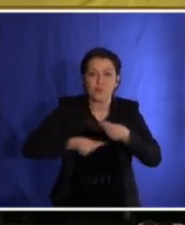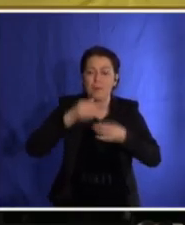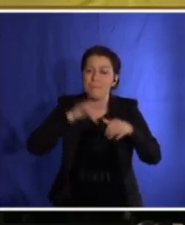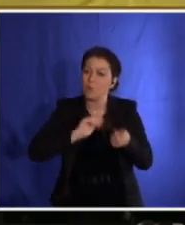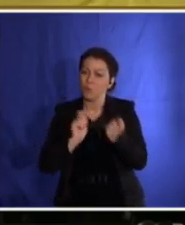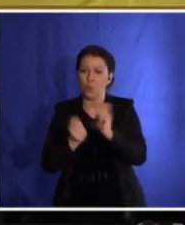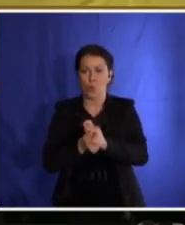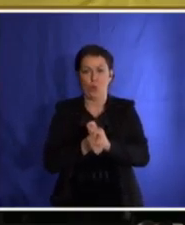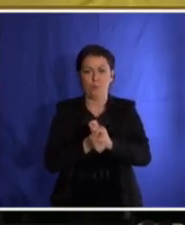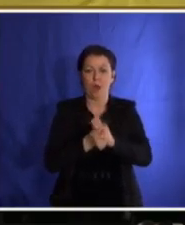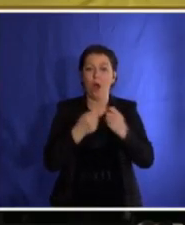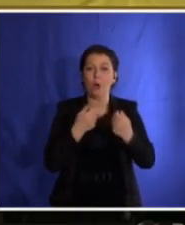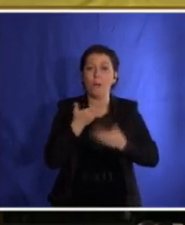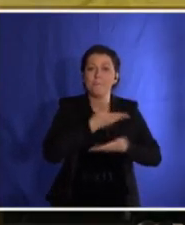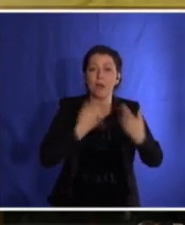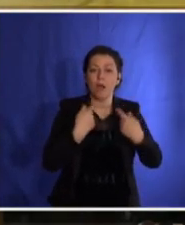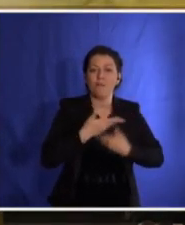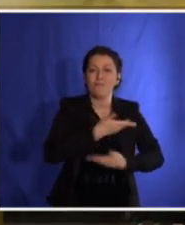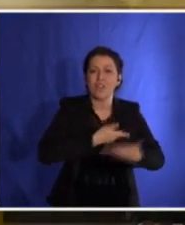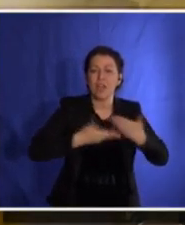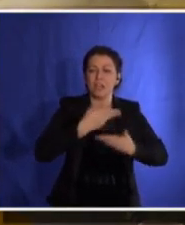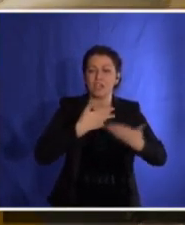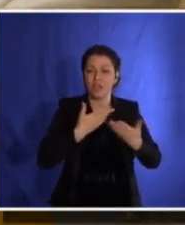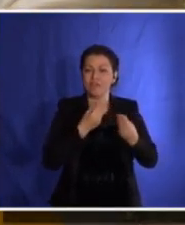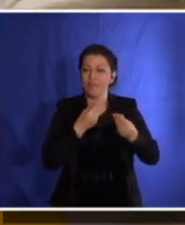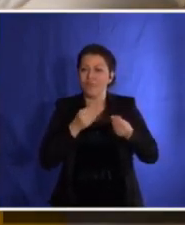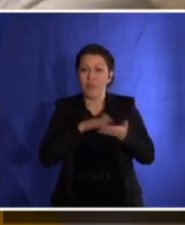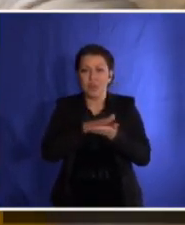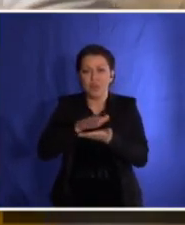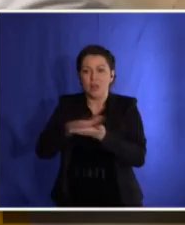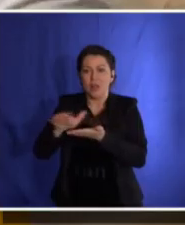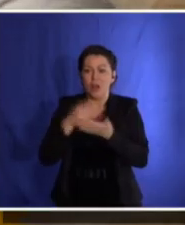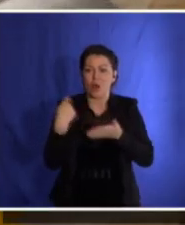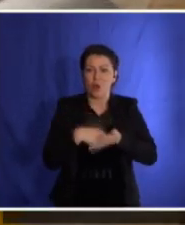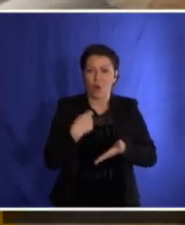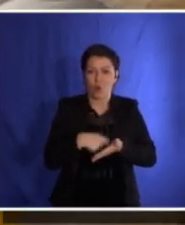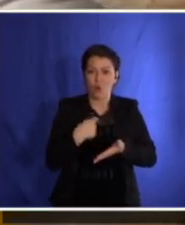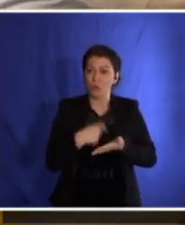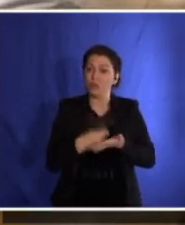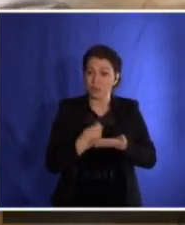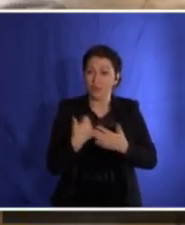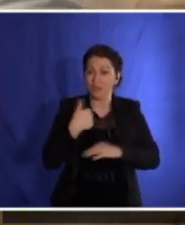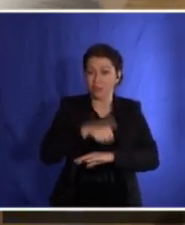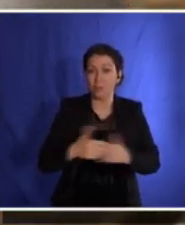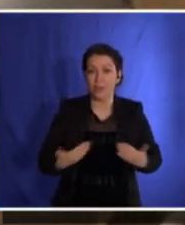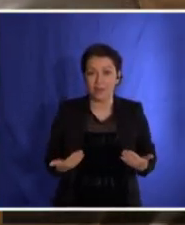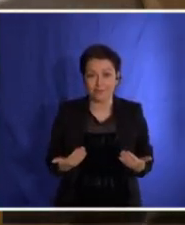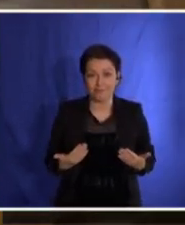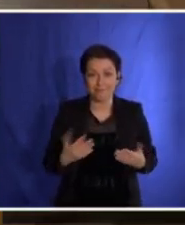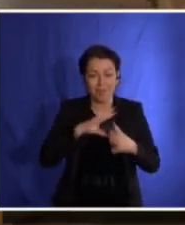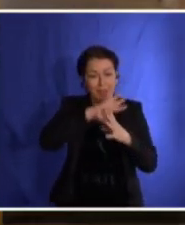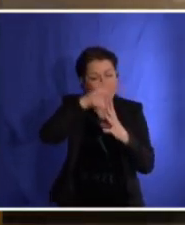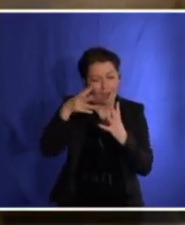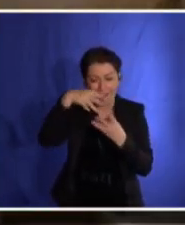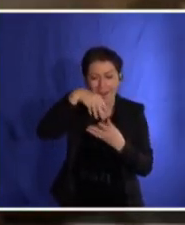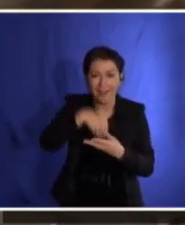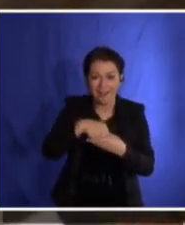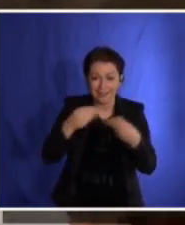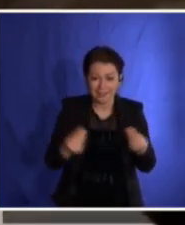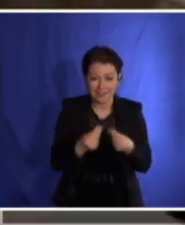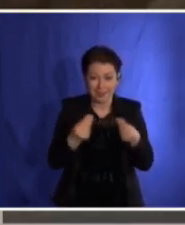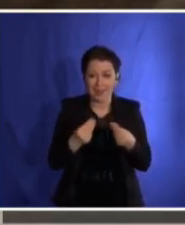Denn teilweise entstehen auch dadurch immense Kosten. Und all das werden